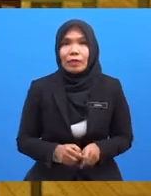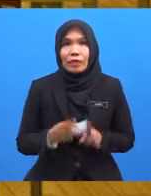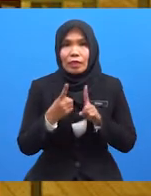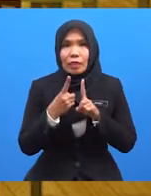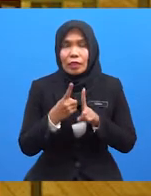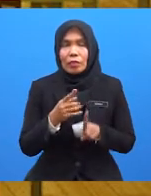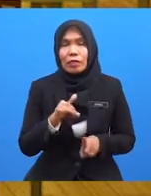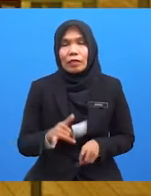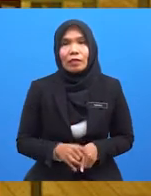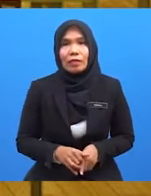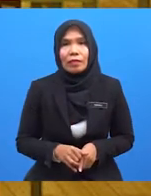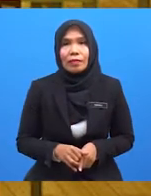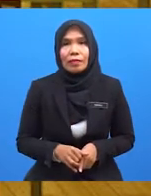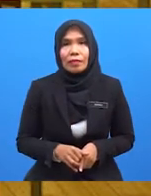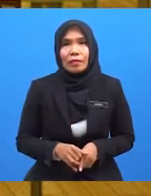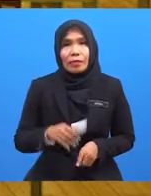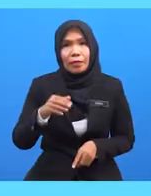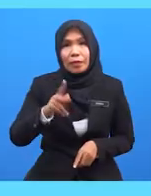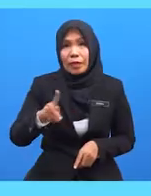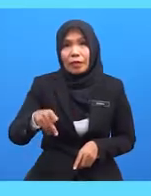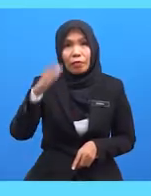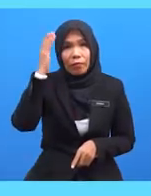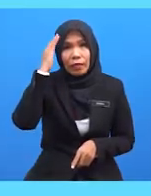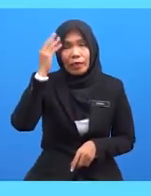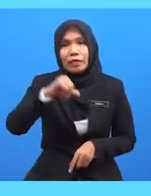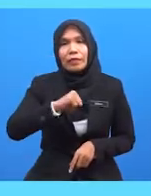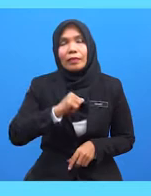jawapannya pelajar fikirkan sendiri.